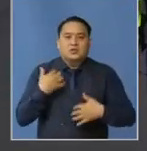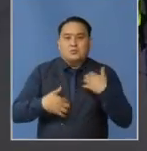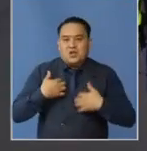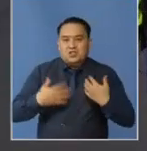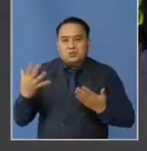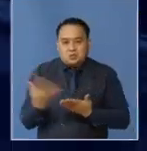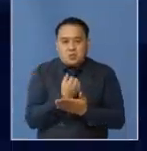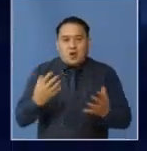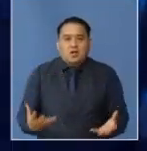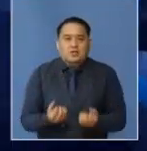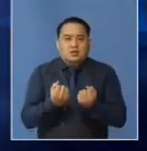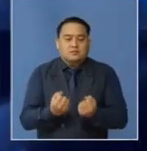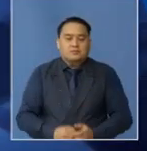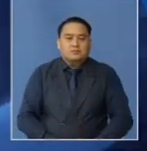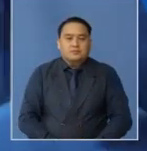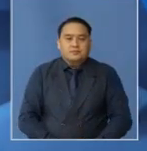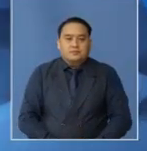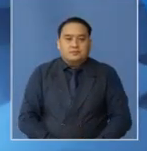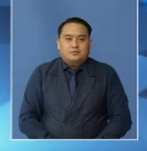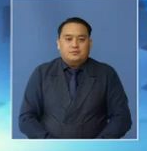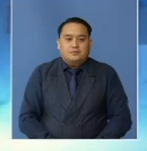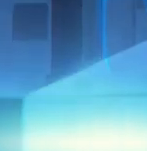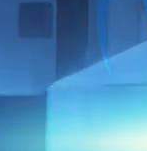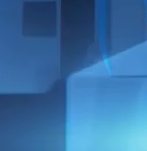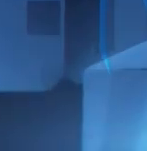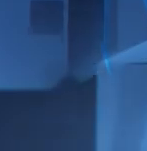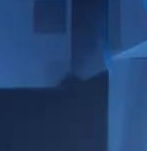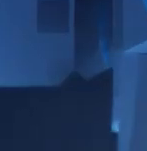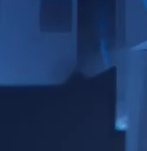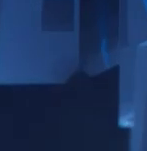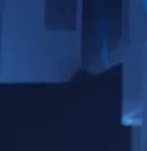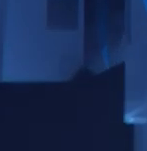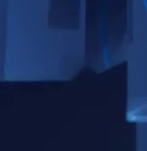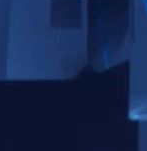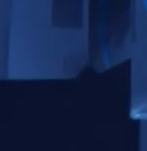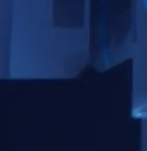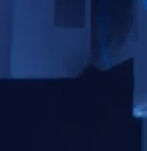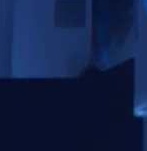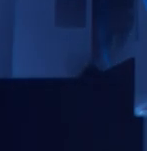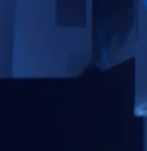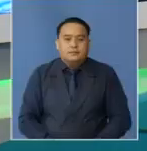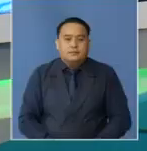спасти чью-то жизнь. Еламан Раймбеков, Мадина Берикова, Надир Хамзин, телеканал ЖТСУ, Талдыкурган.